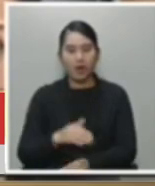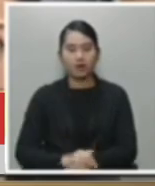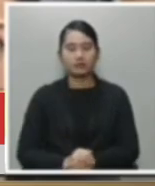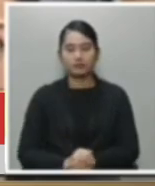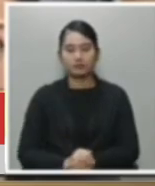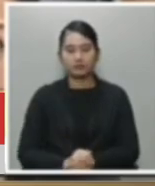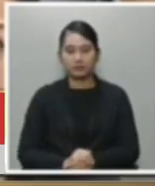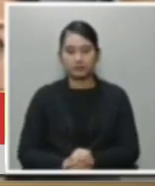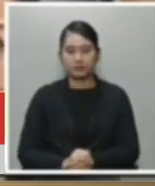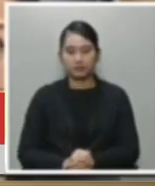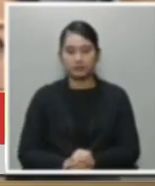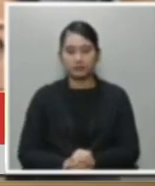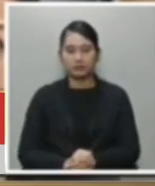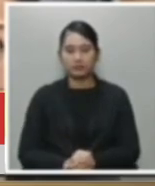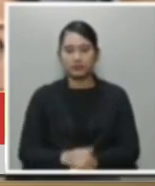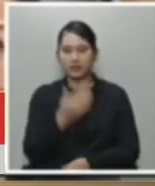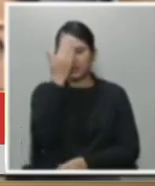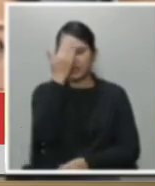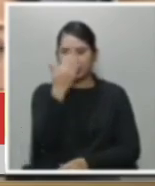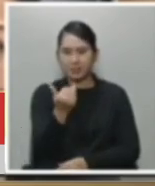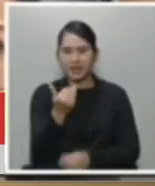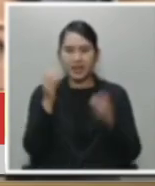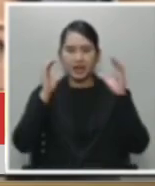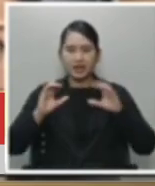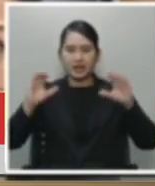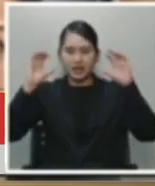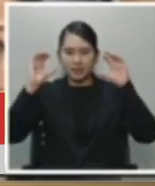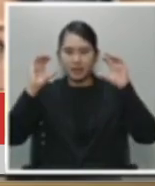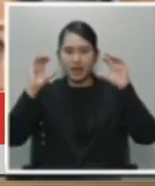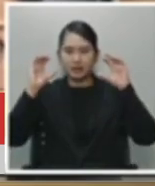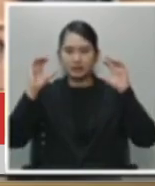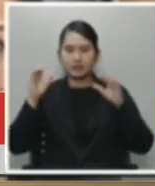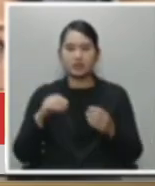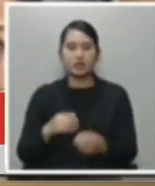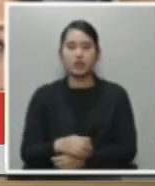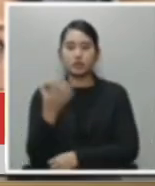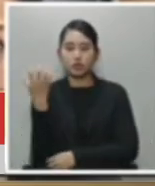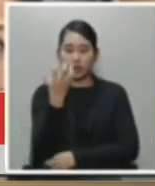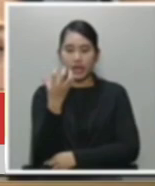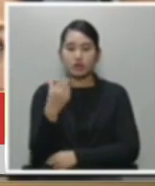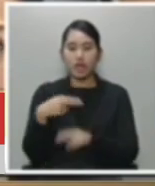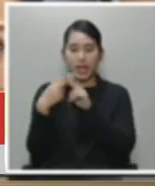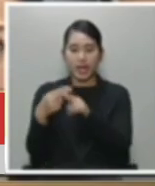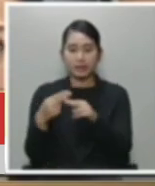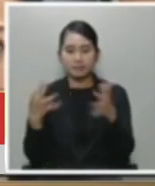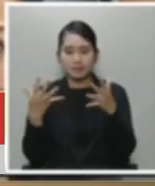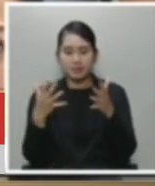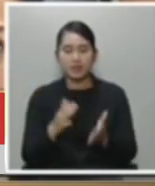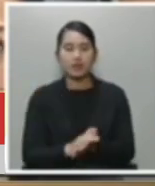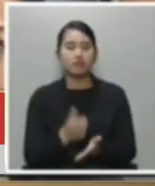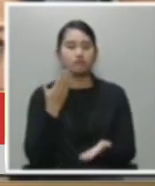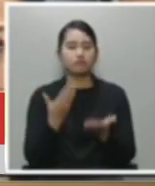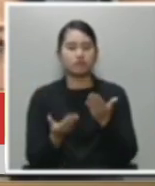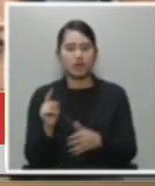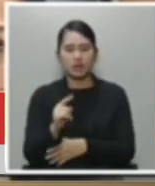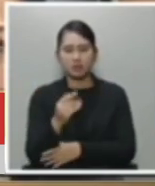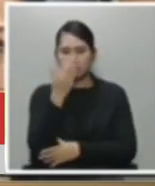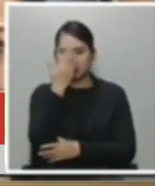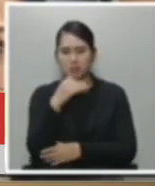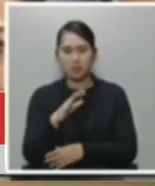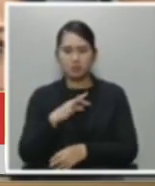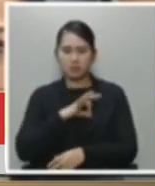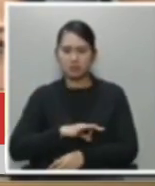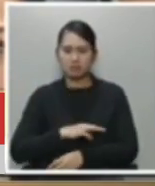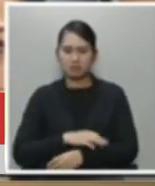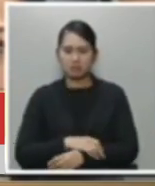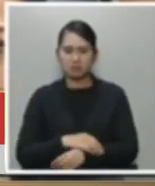พครับทำไมรัฐบาลไม่ถ่ายทอดโทรทัศน์รวมการเฉพาะกิจหรือทีวีภู ็มีความแปลกใจเป็นอย่